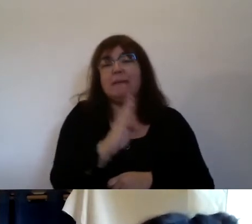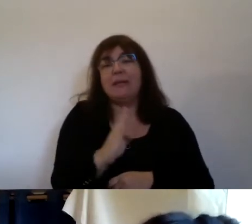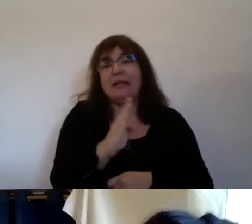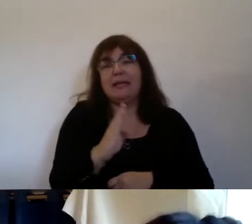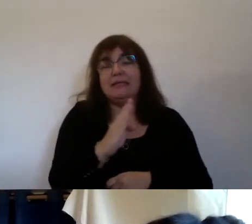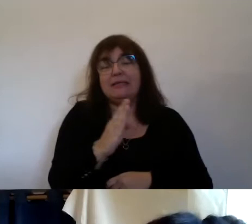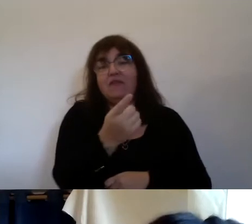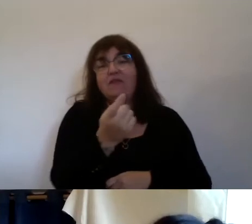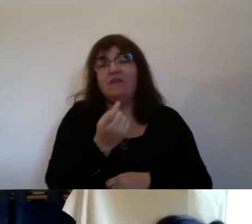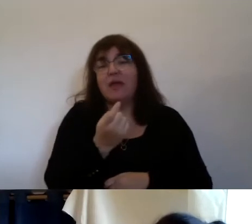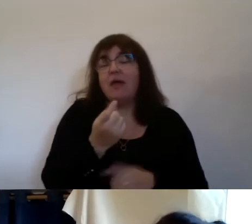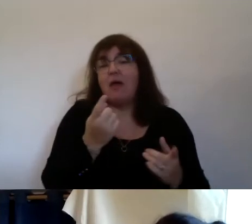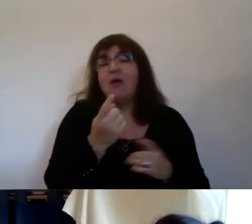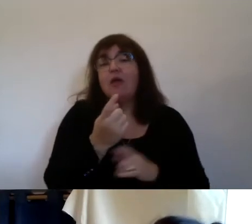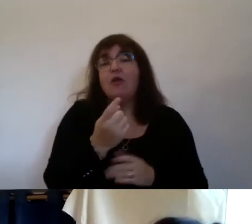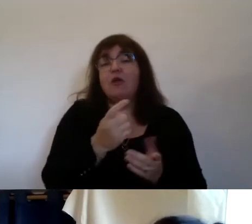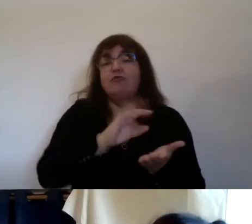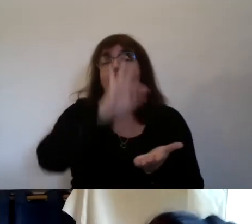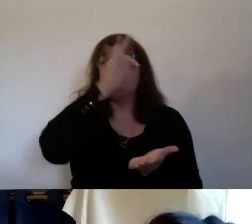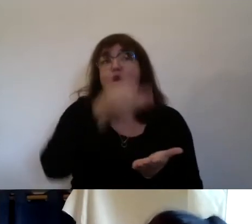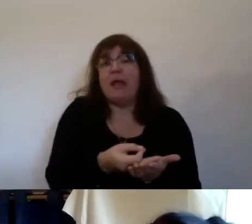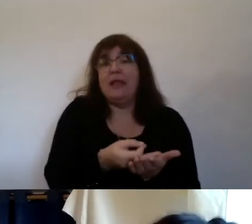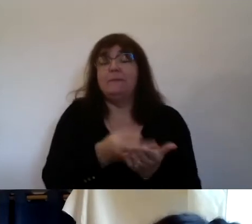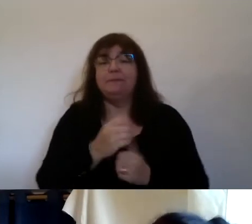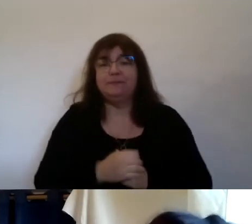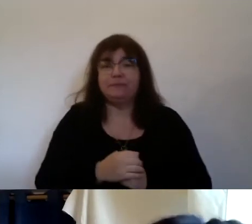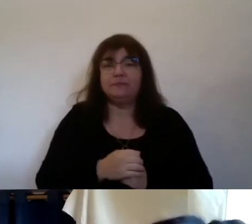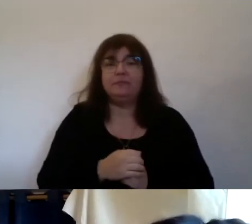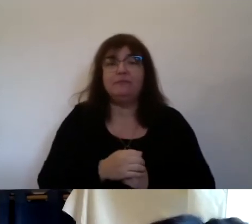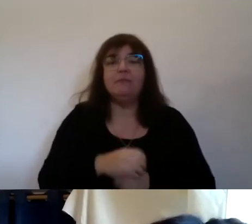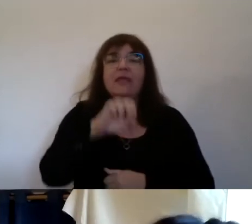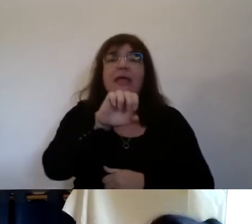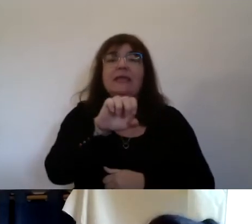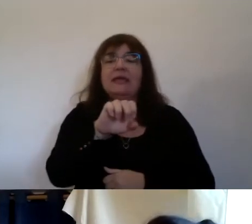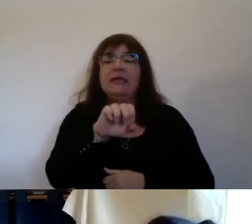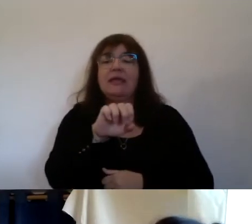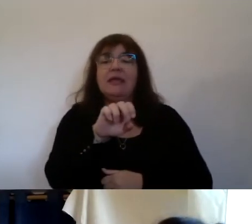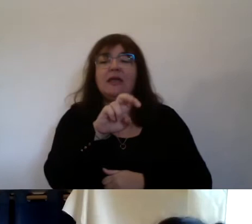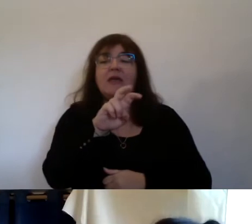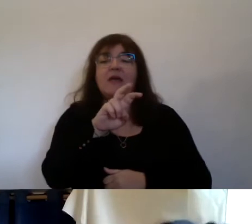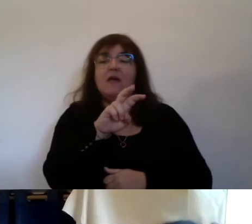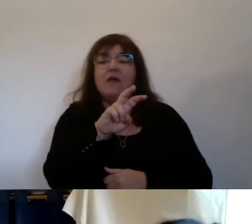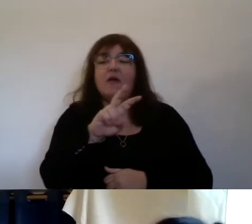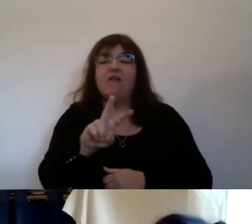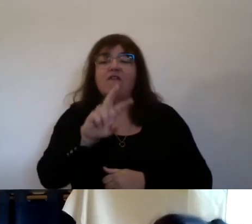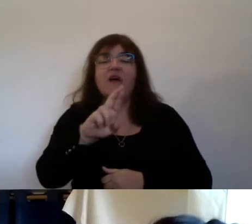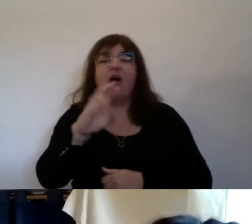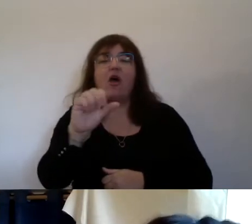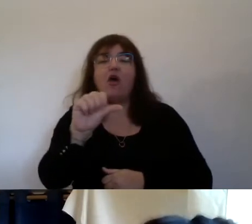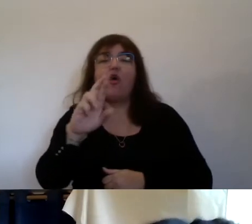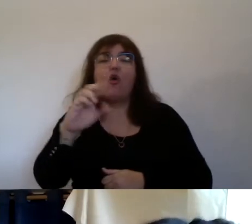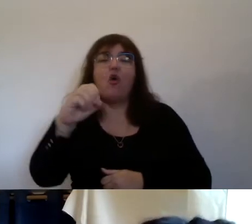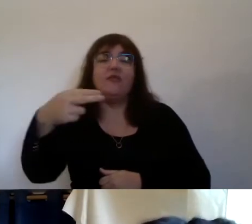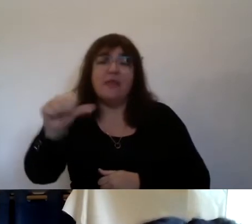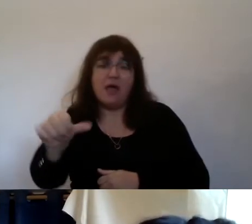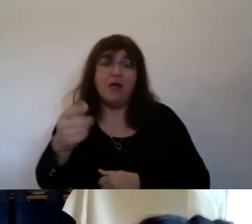musées nationaux Grand Palais. Enrique Varona, conférencier à la RMN Grand Palais. Muriel Ikovix, animatrice à la